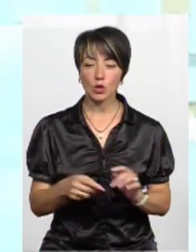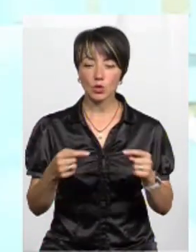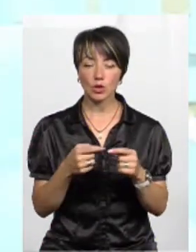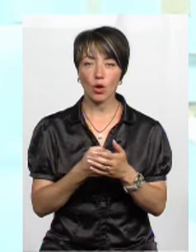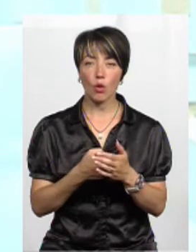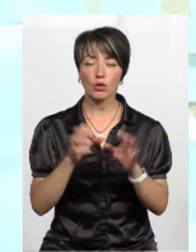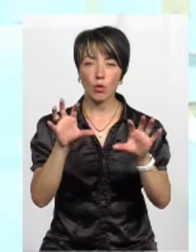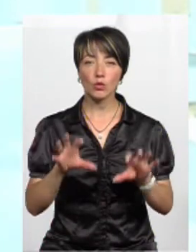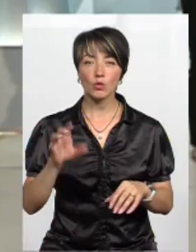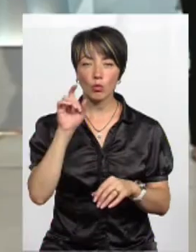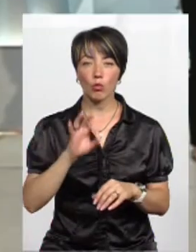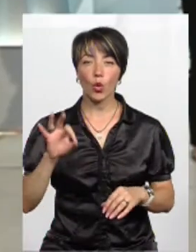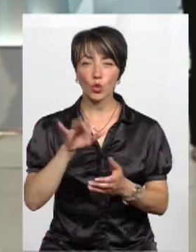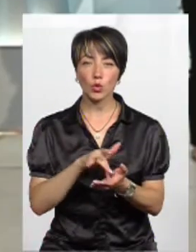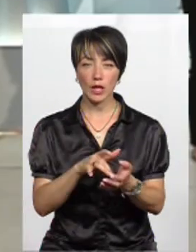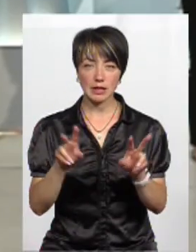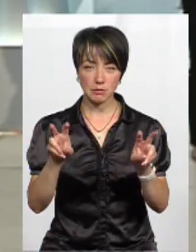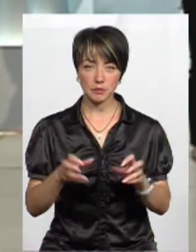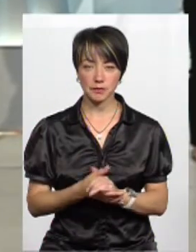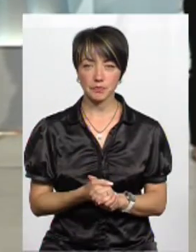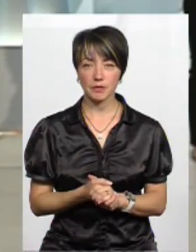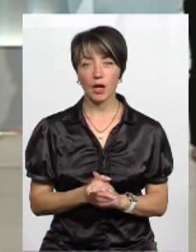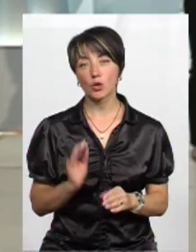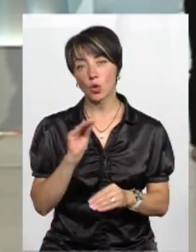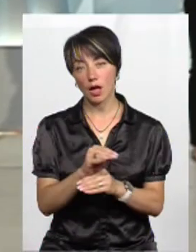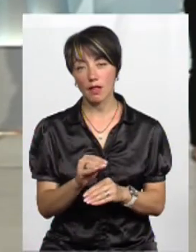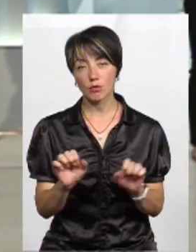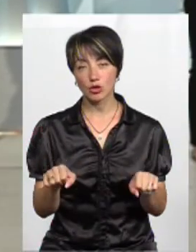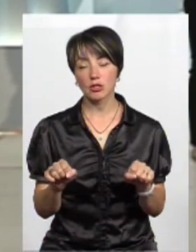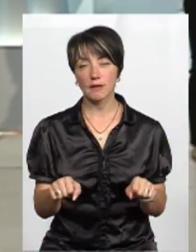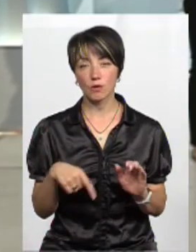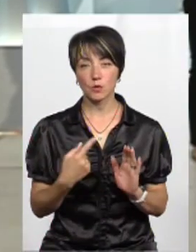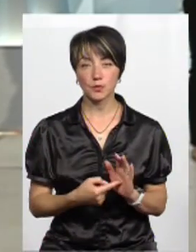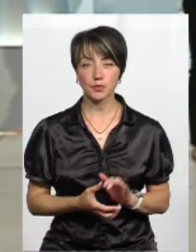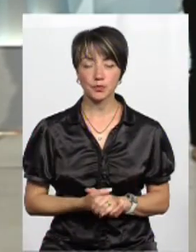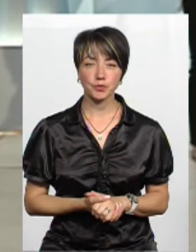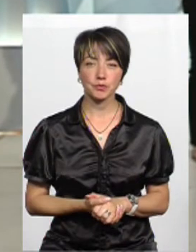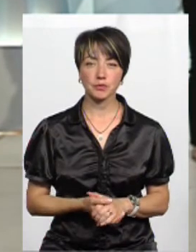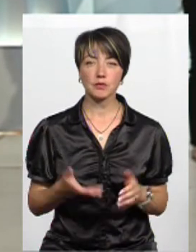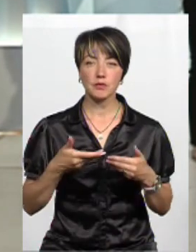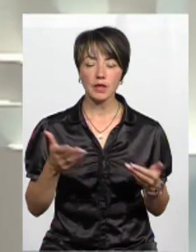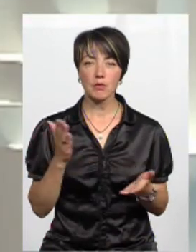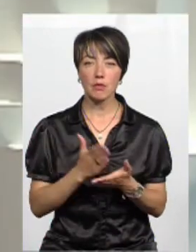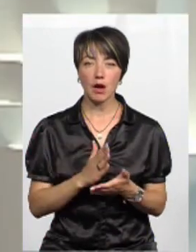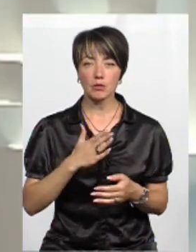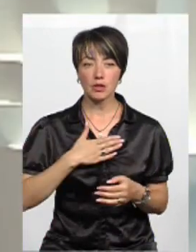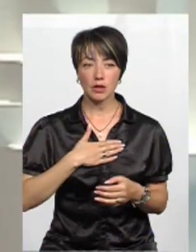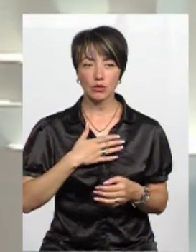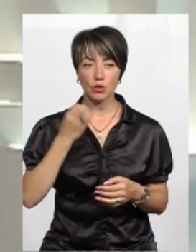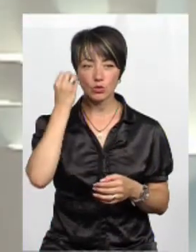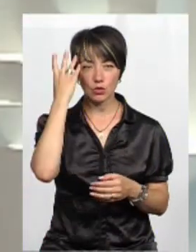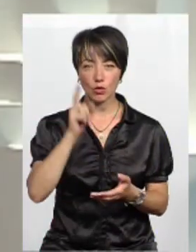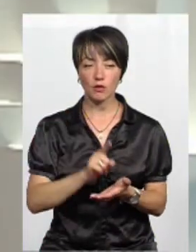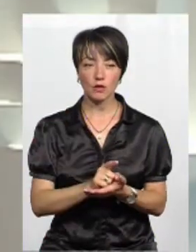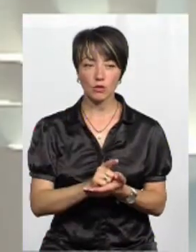до закону про туризм? Можливо, додали, якщо не внесли. Ну, ми маємо нашу культуру